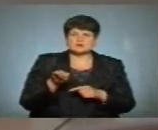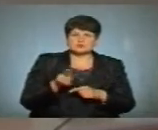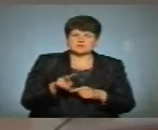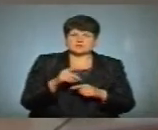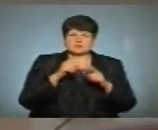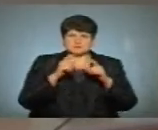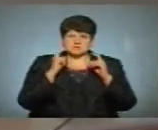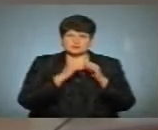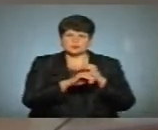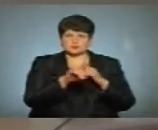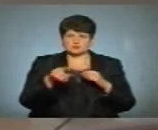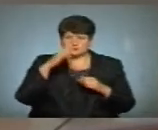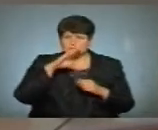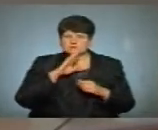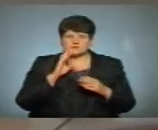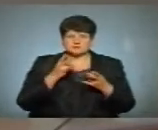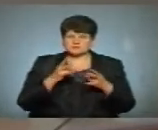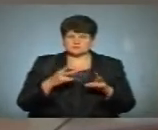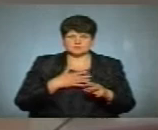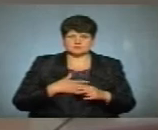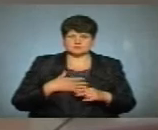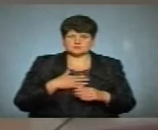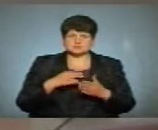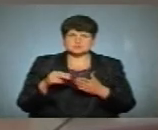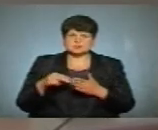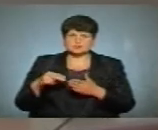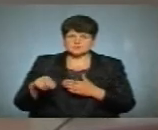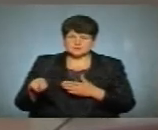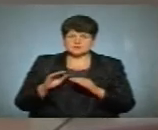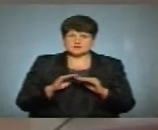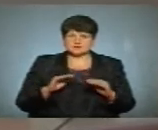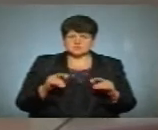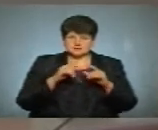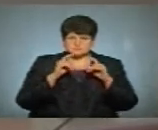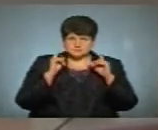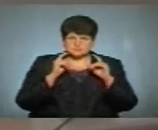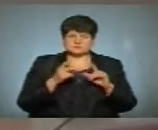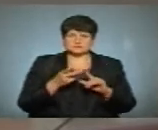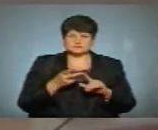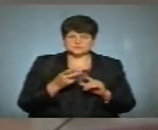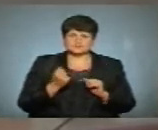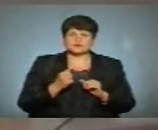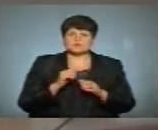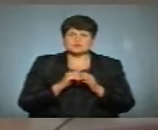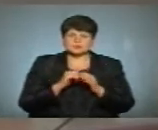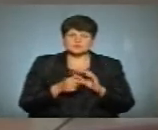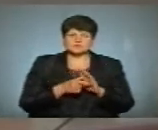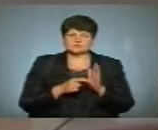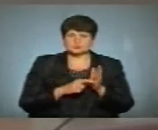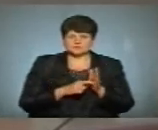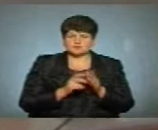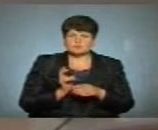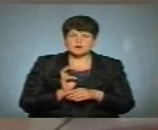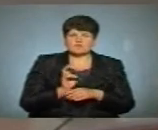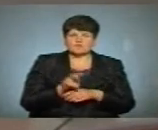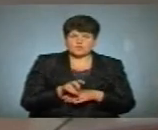кожному, тому батькам не потрібно переживати щодо закупівлі дітям масок. Наступне. У кожній аудиторії при